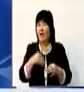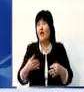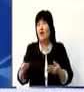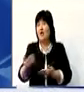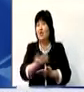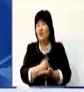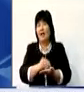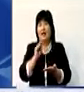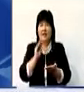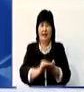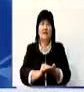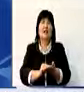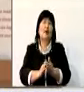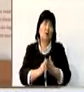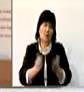жинақы қисынды өрілген.